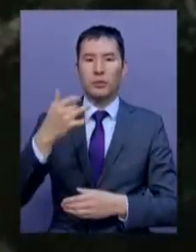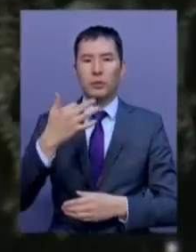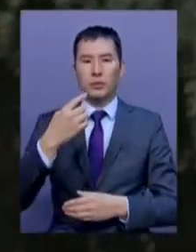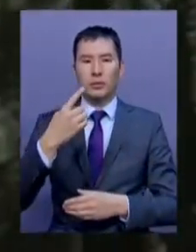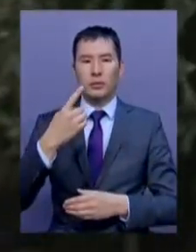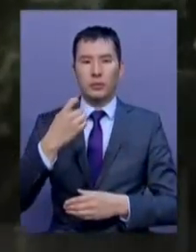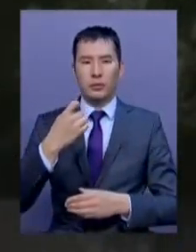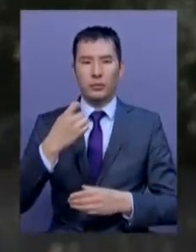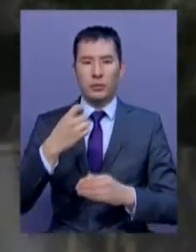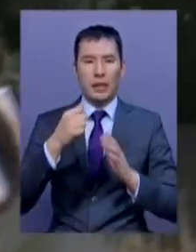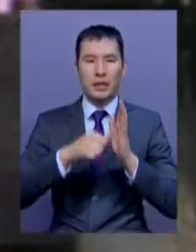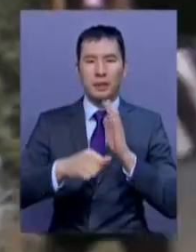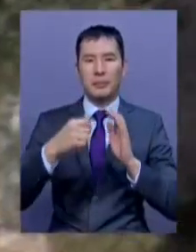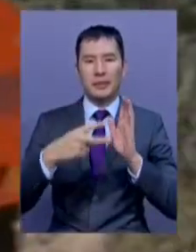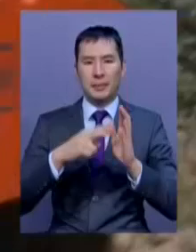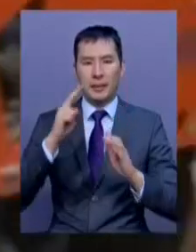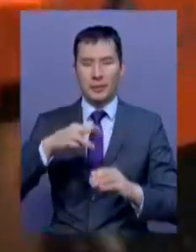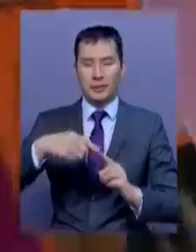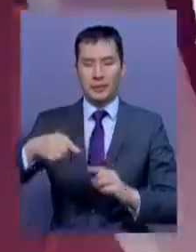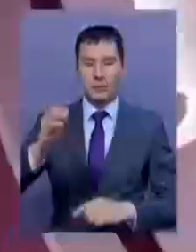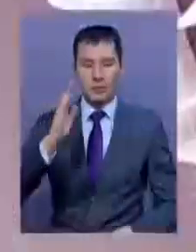жолда осындай жөндеу жұмыстары жүргізілуде.